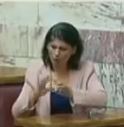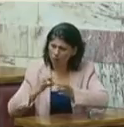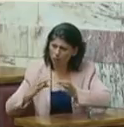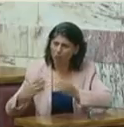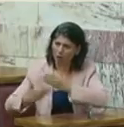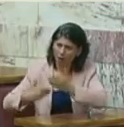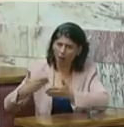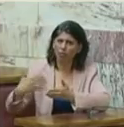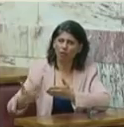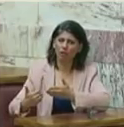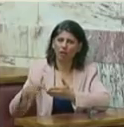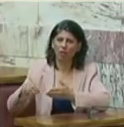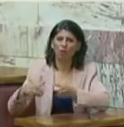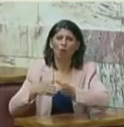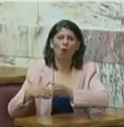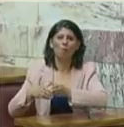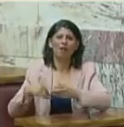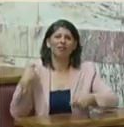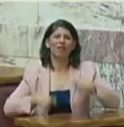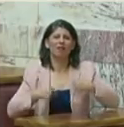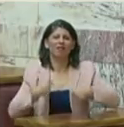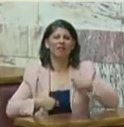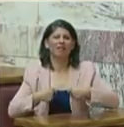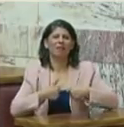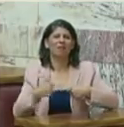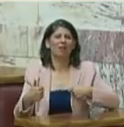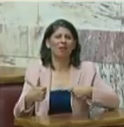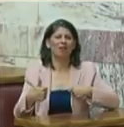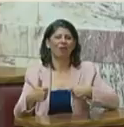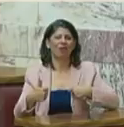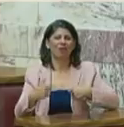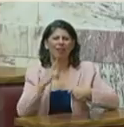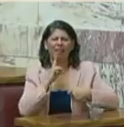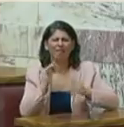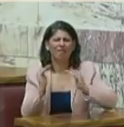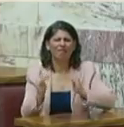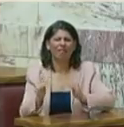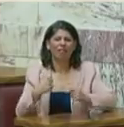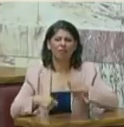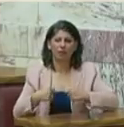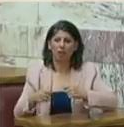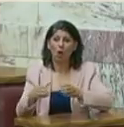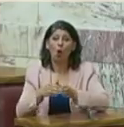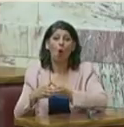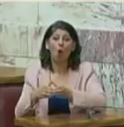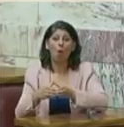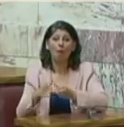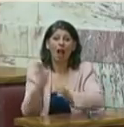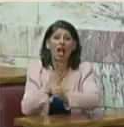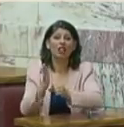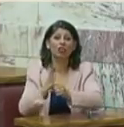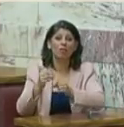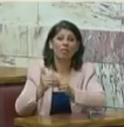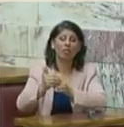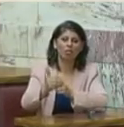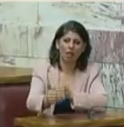κόμμα διαμαρτυρίας, στήρας διαμαρτυρίας, σε κόμμα καταστροφολογίας,